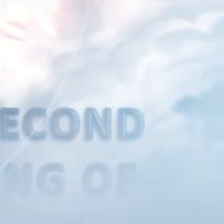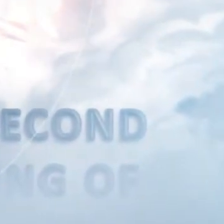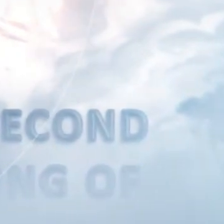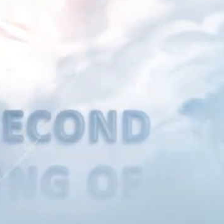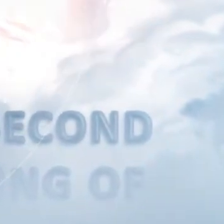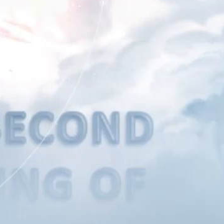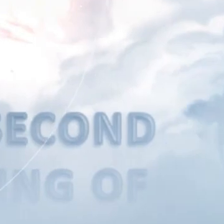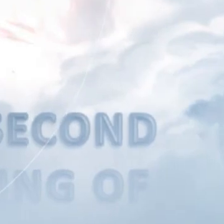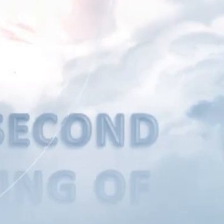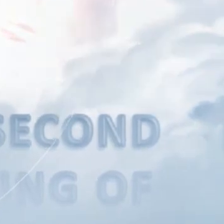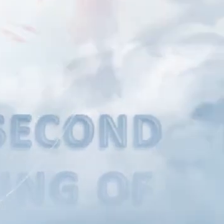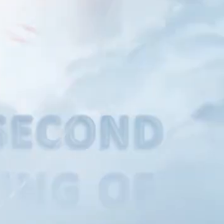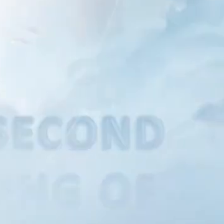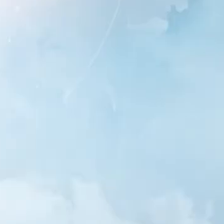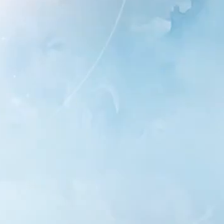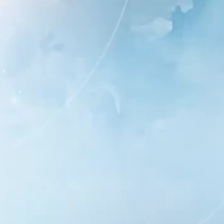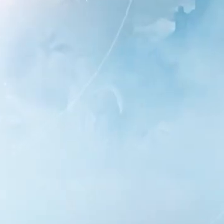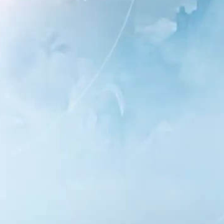otungamire. Tenzi